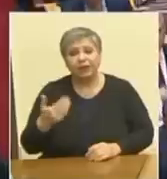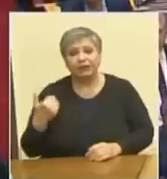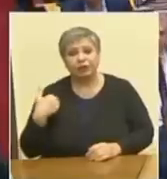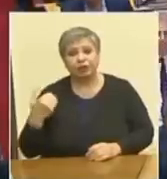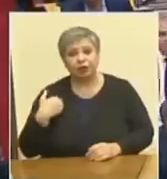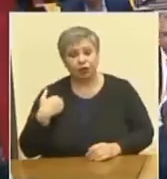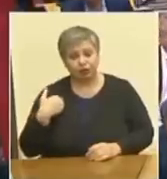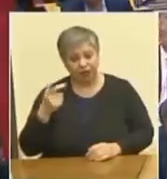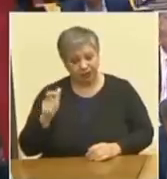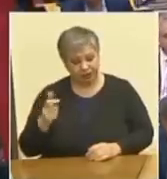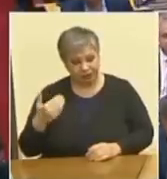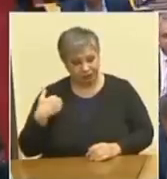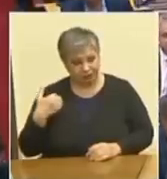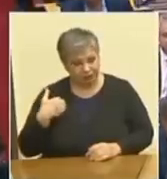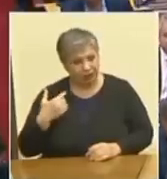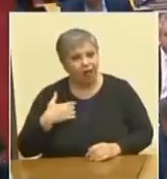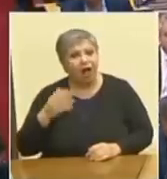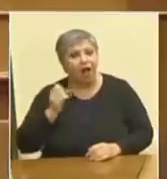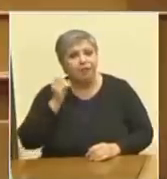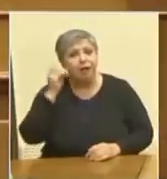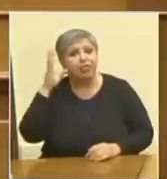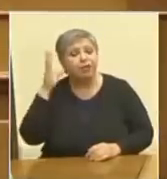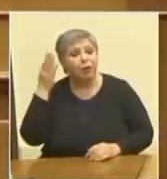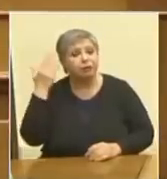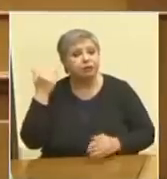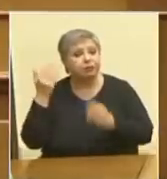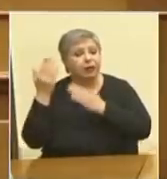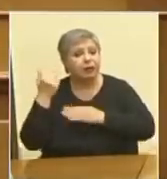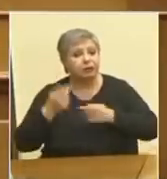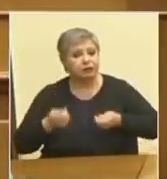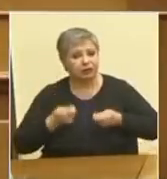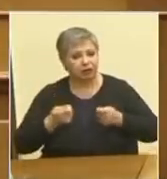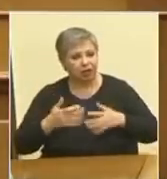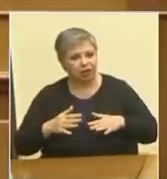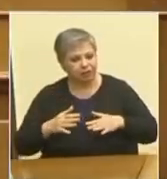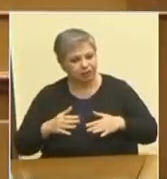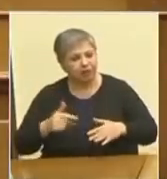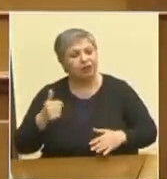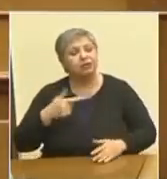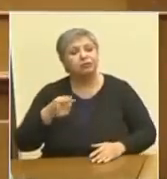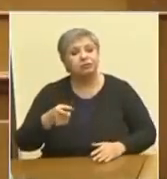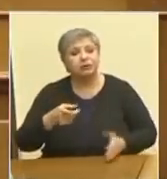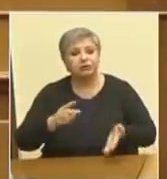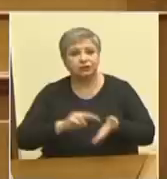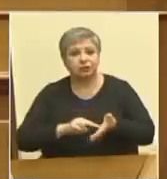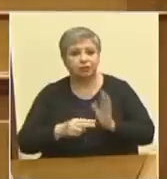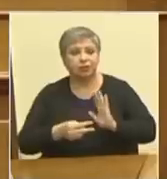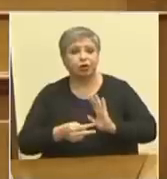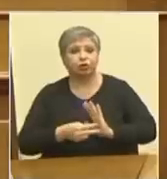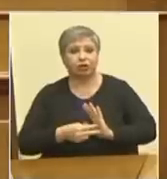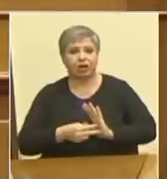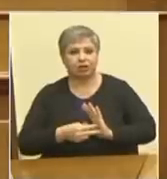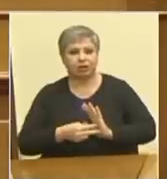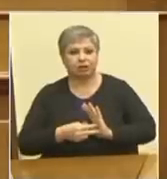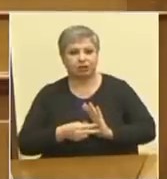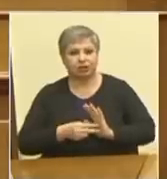όταν με ρωτάτε εάν θυμόμαστε το παρελθόν μας, ας είμαστε λίγο πιο προσεκτικοί όταν αναφερόμαστε